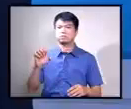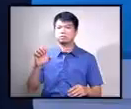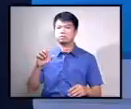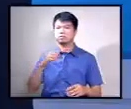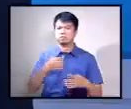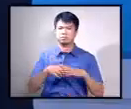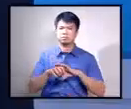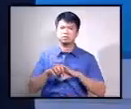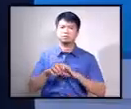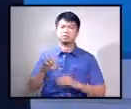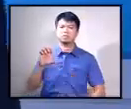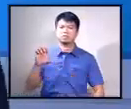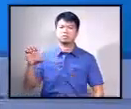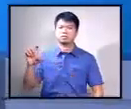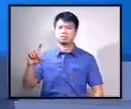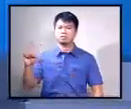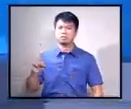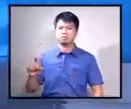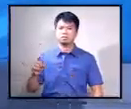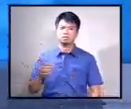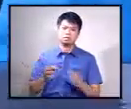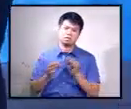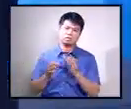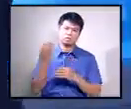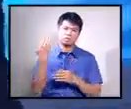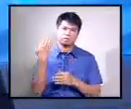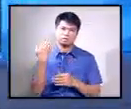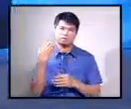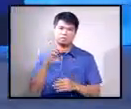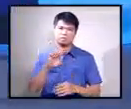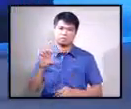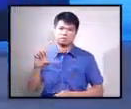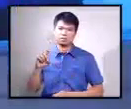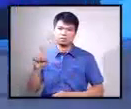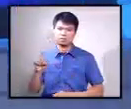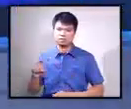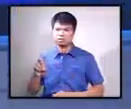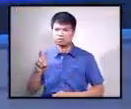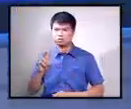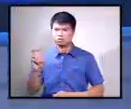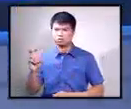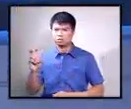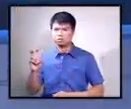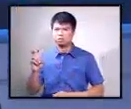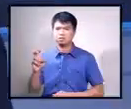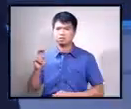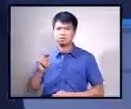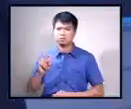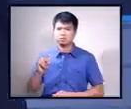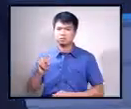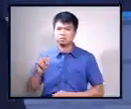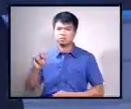ating EEZ. Gaya nga ng mga paliwanag natin noong nakaraan, ang EEZ po ang sukat na 200 nautical miles mula